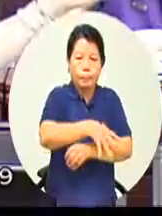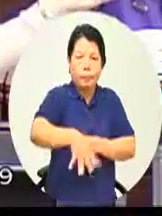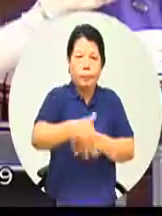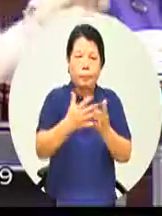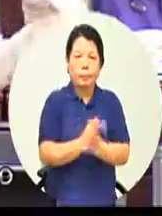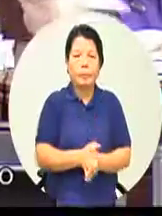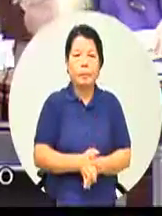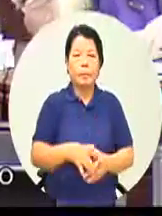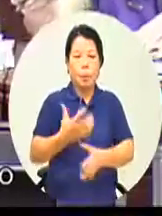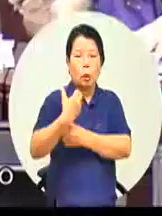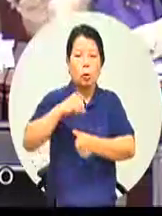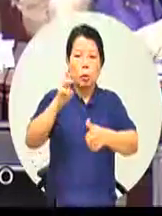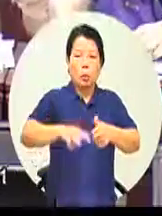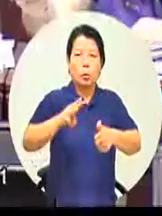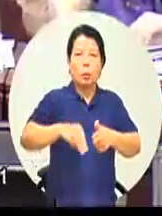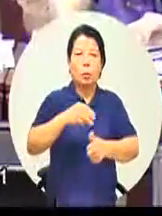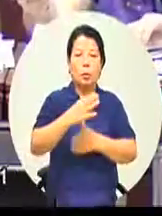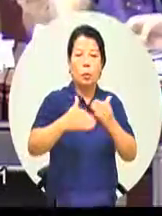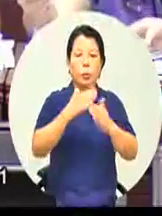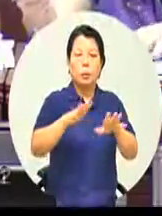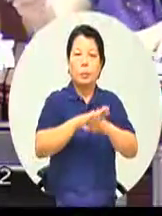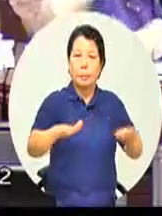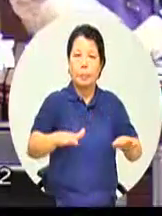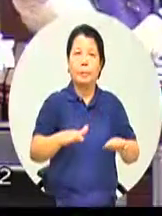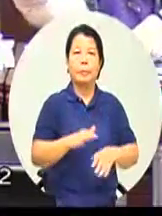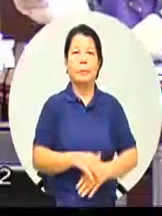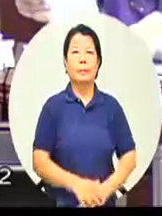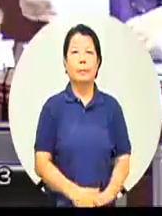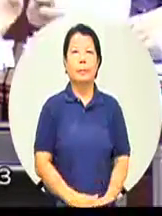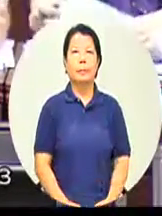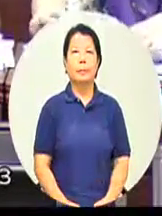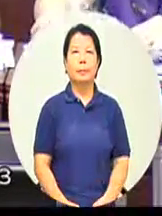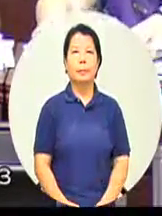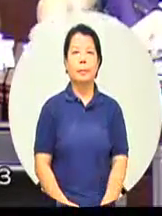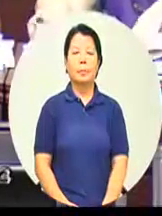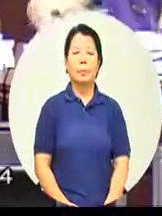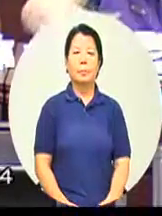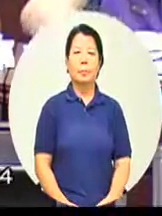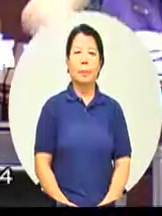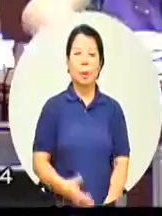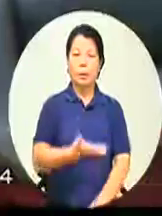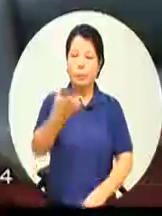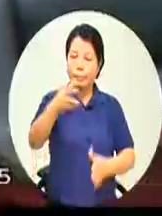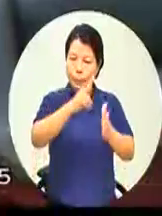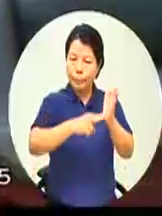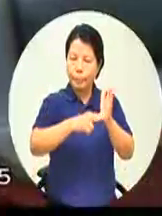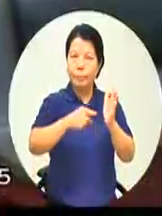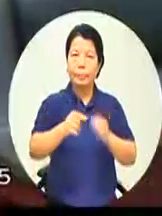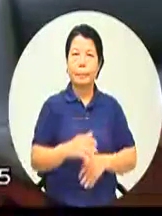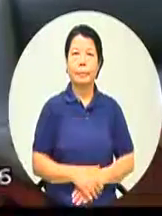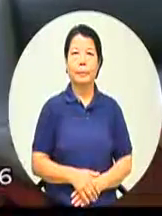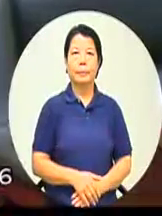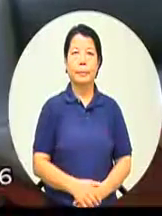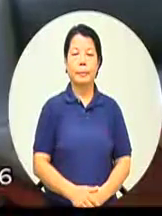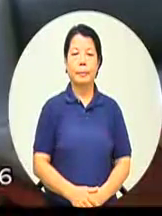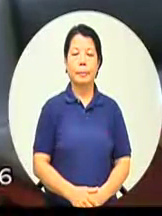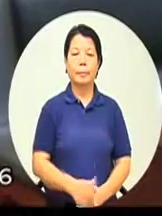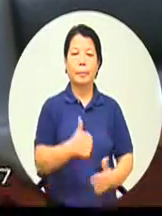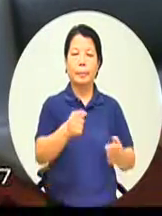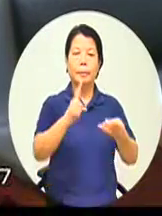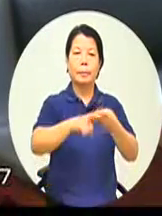室、军训室、校安部分，要不要让他们说明？好， 谢谢主